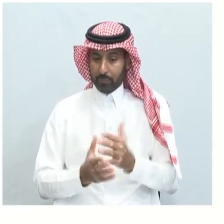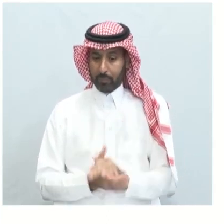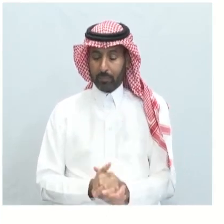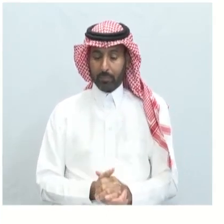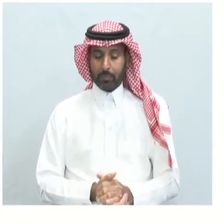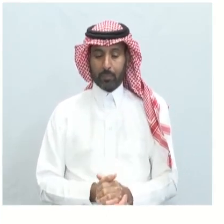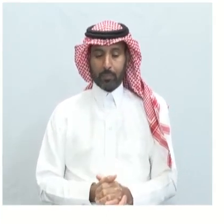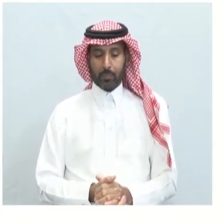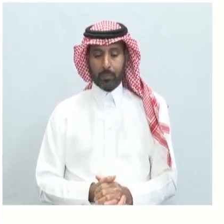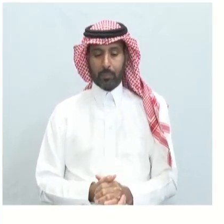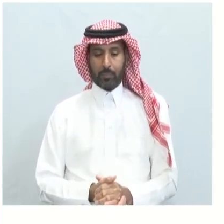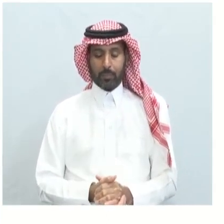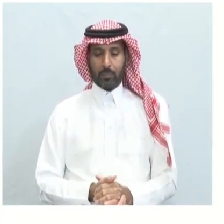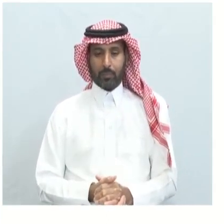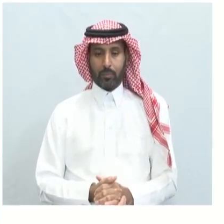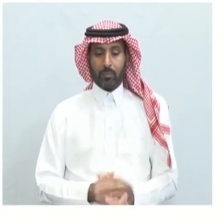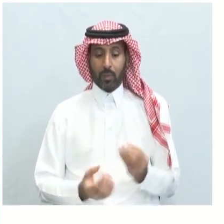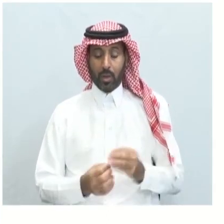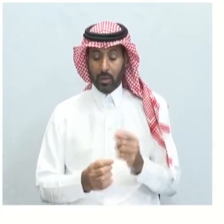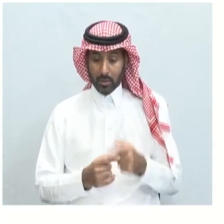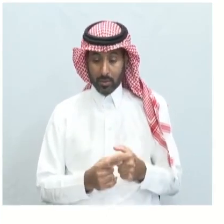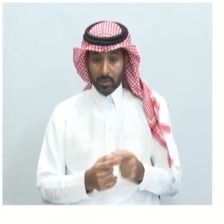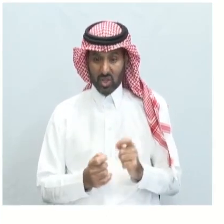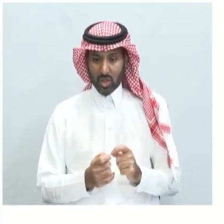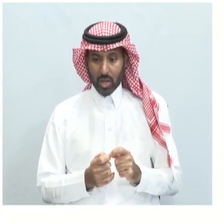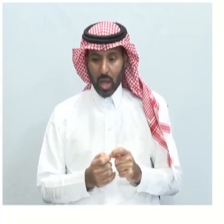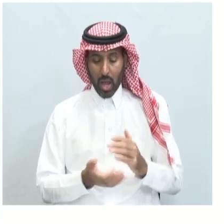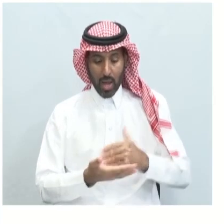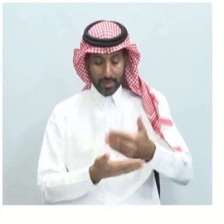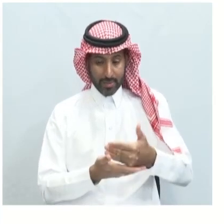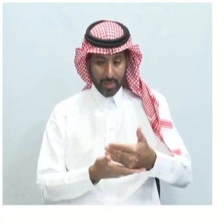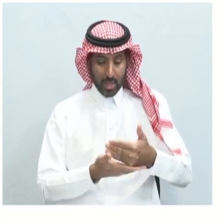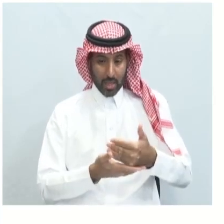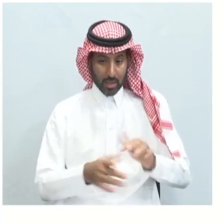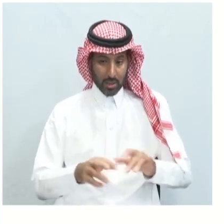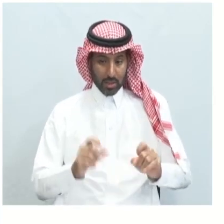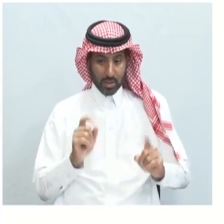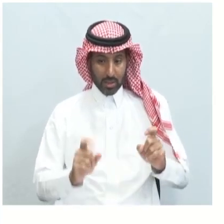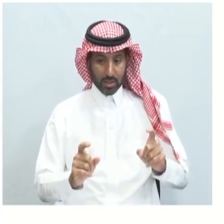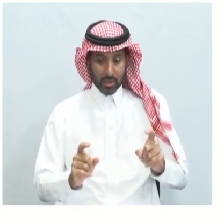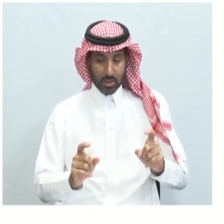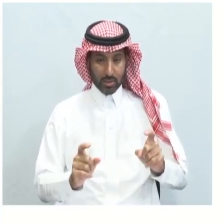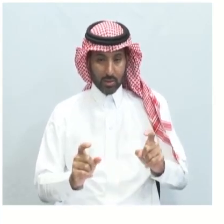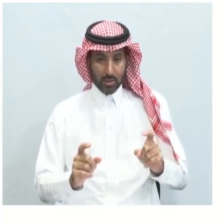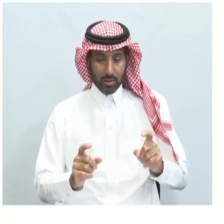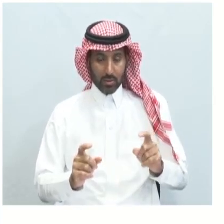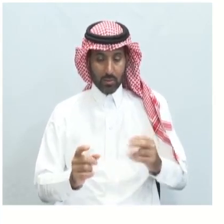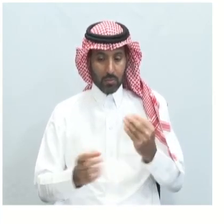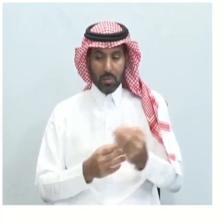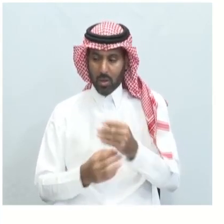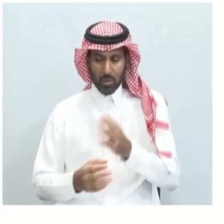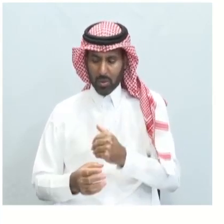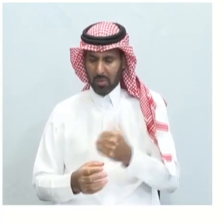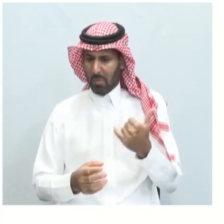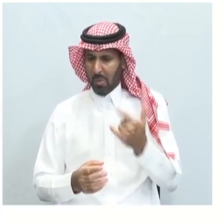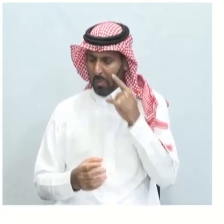الاختراق يمكن غالبا عند تصميم الاجهزه اجهزه انترنت الاشياء لا يكون هناك اعتبارات للامن